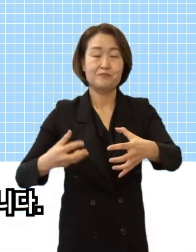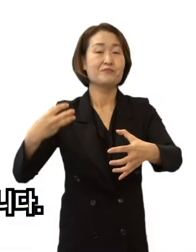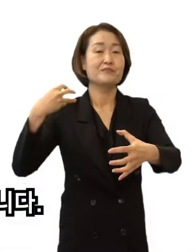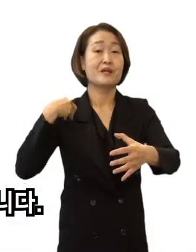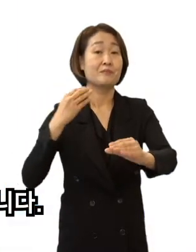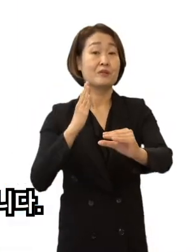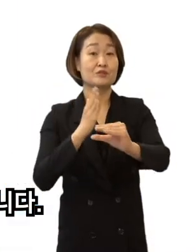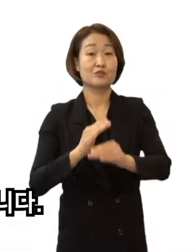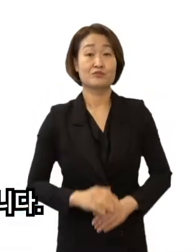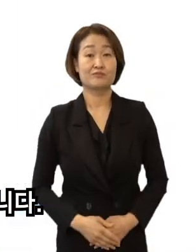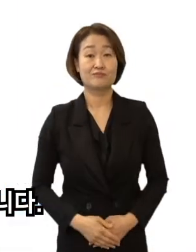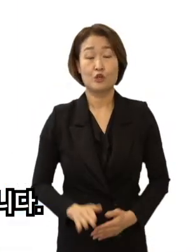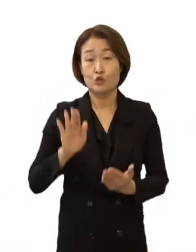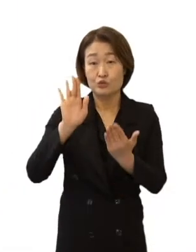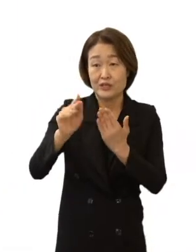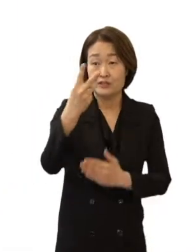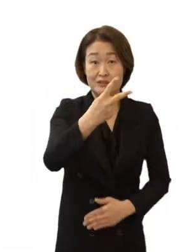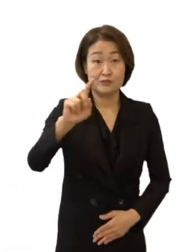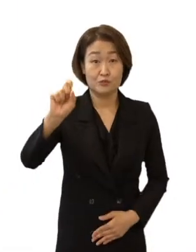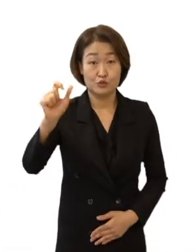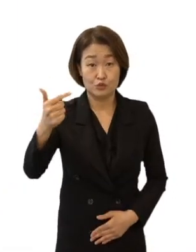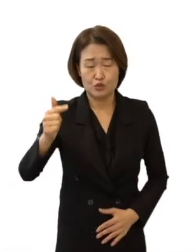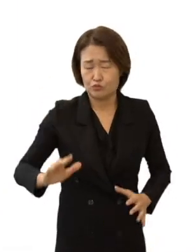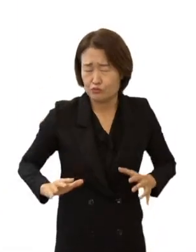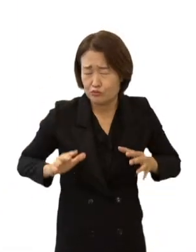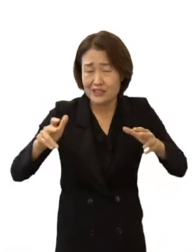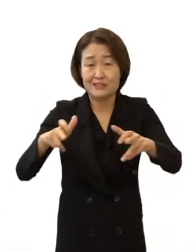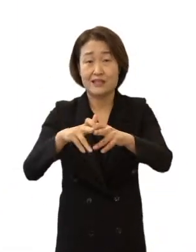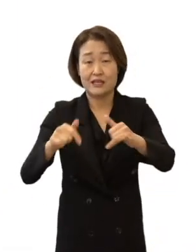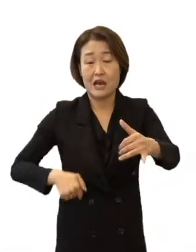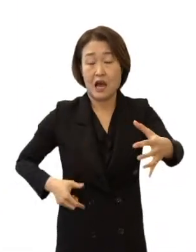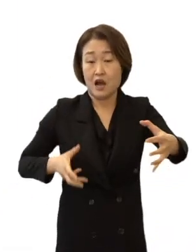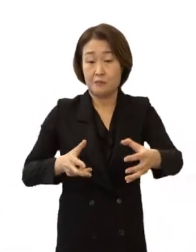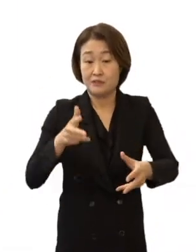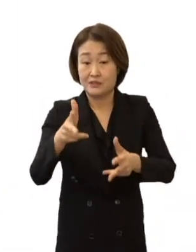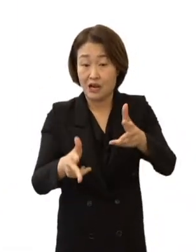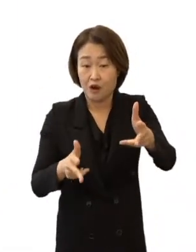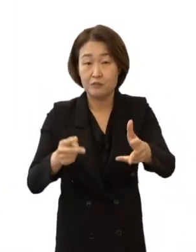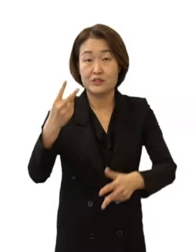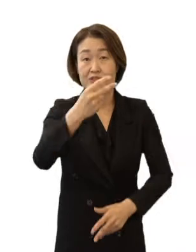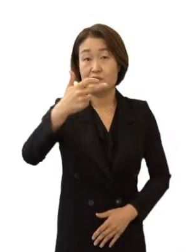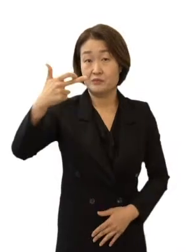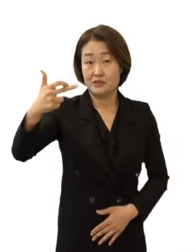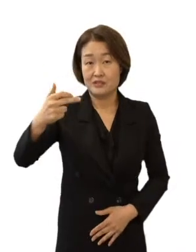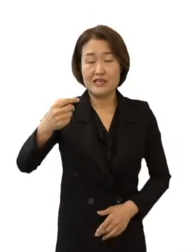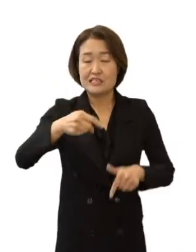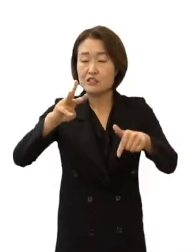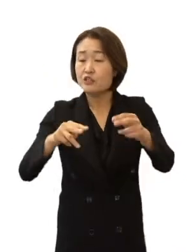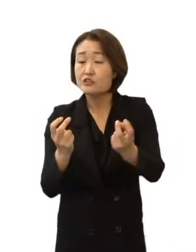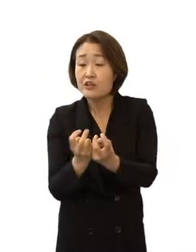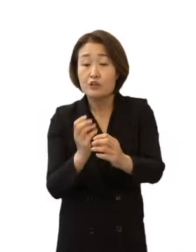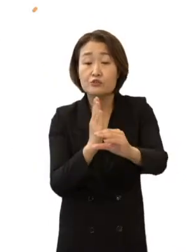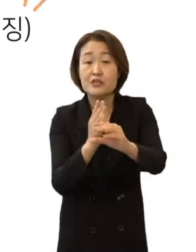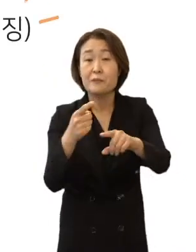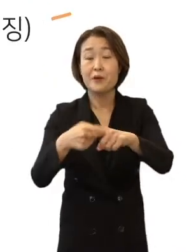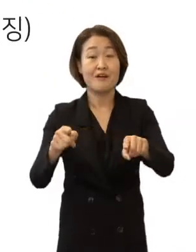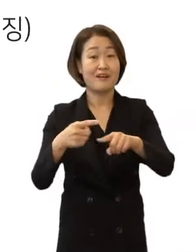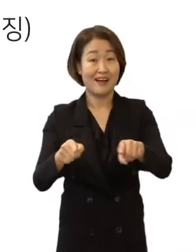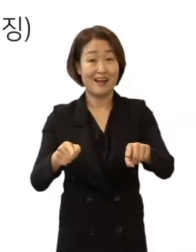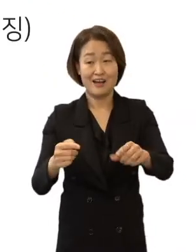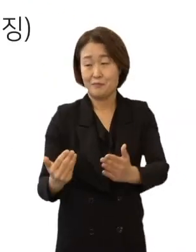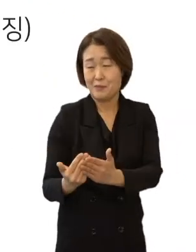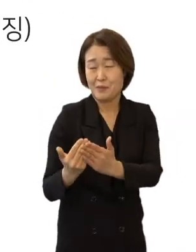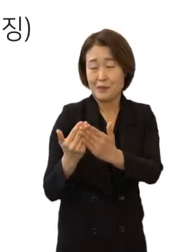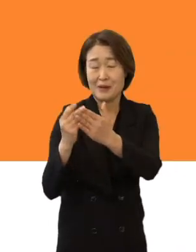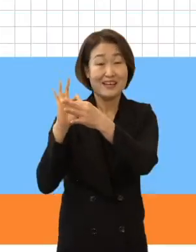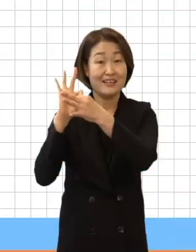사업을 주도하고 있습니다. 이후 2016년 국제장애인 협력 사업, 2017년 인천전략